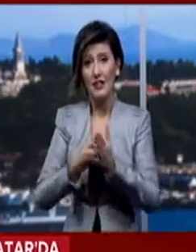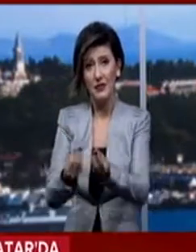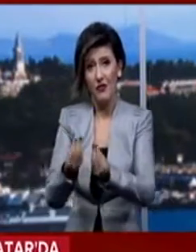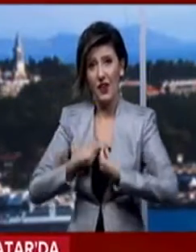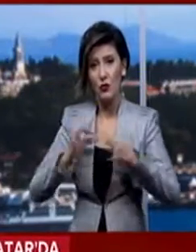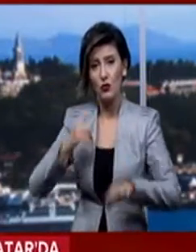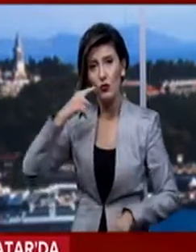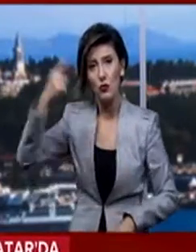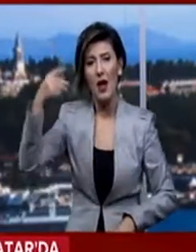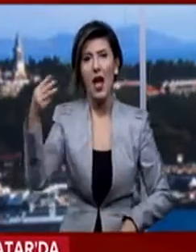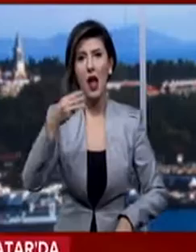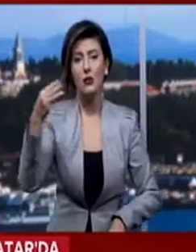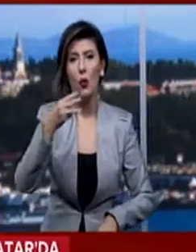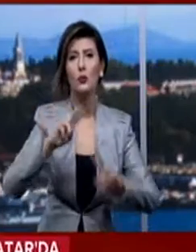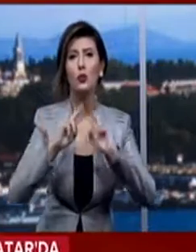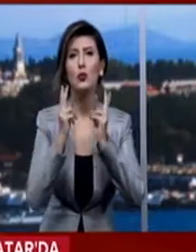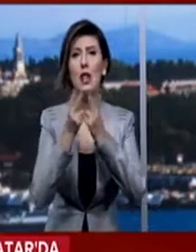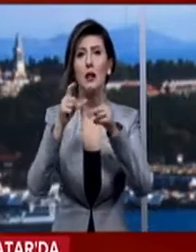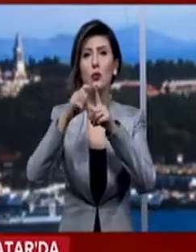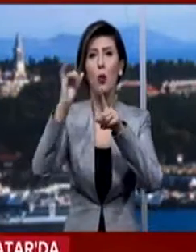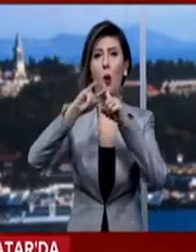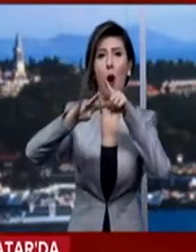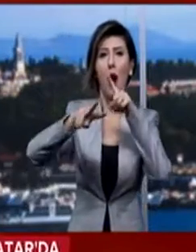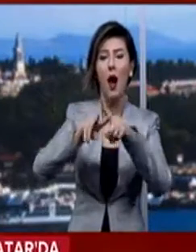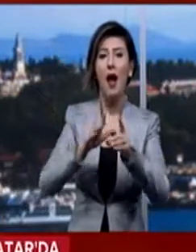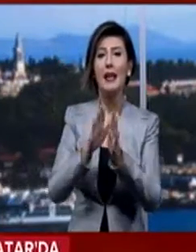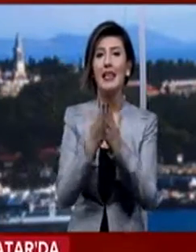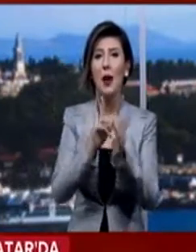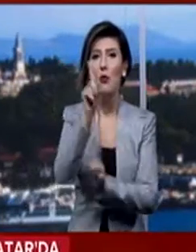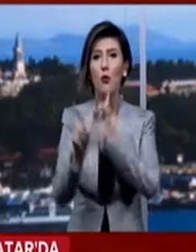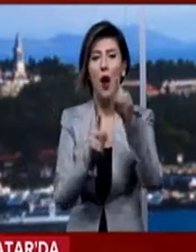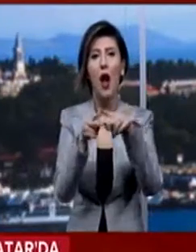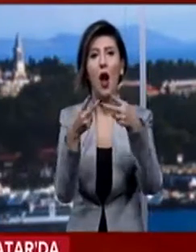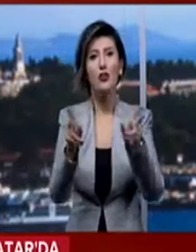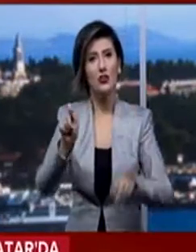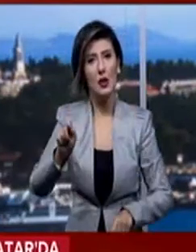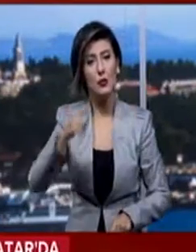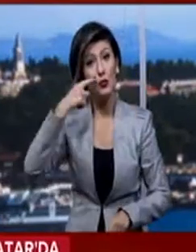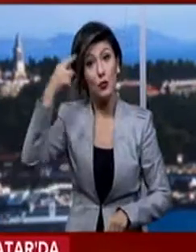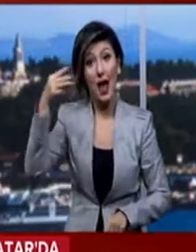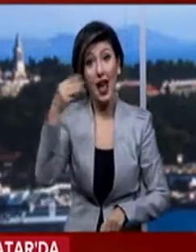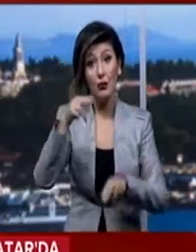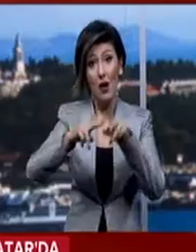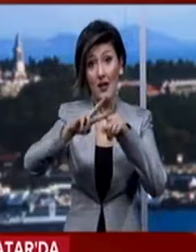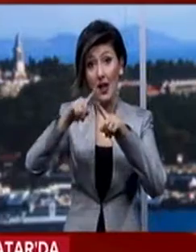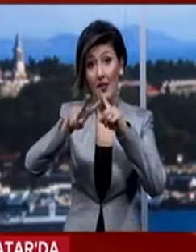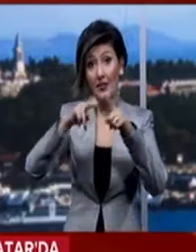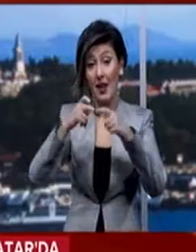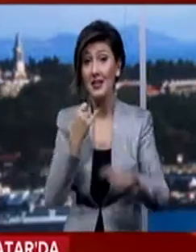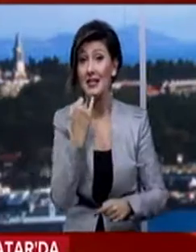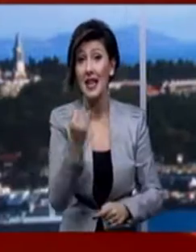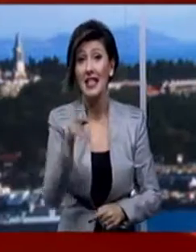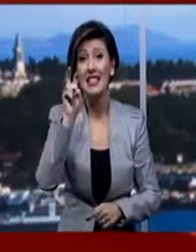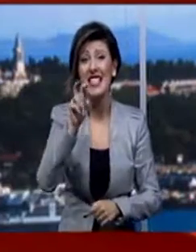olan Cumhurbaşkanı Erdoğan, Uluslararası Doha Kitap Fuarı'nın açılışında bulunacak. Cumhurbaşkanı Erdoğan'ın Katar